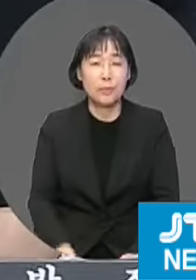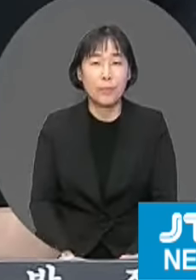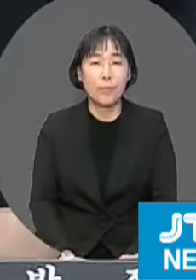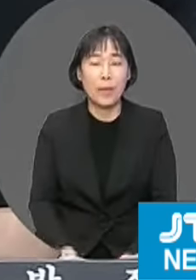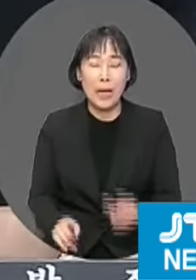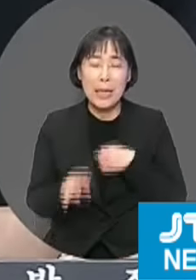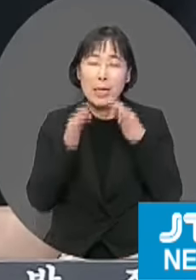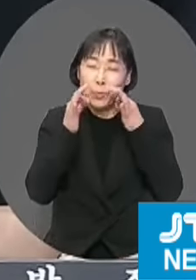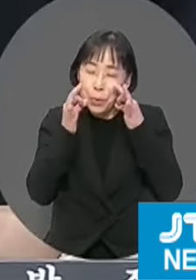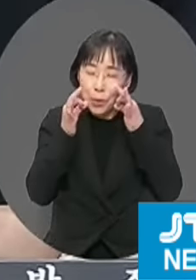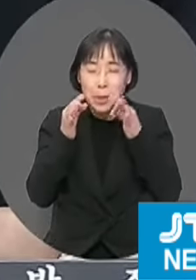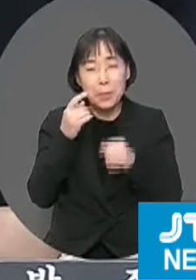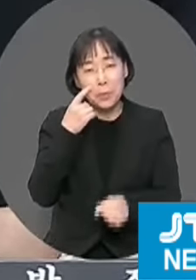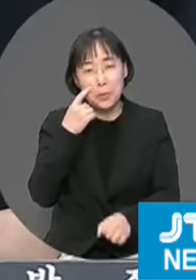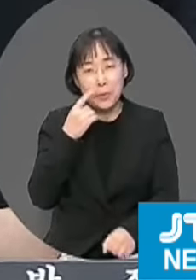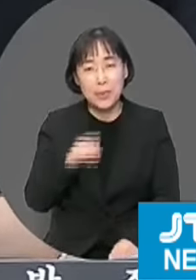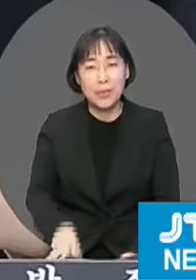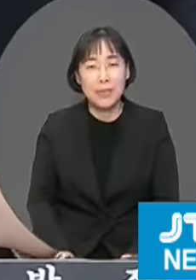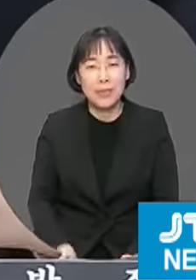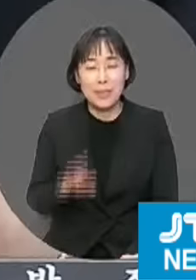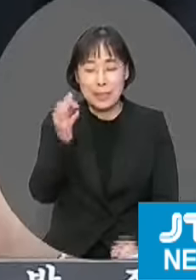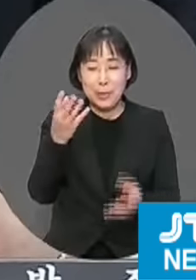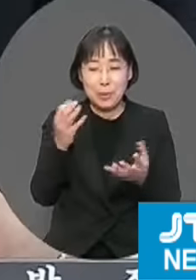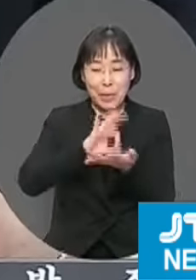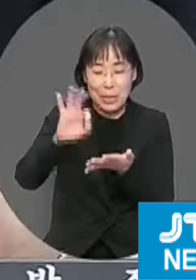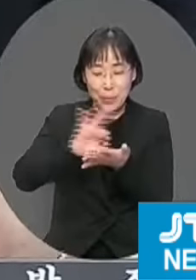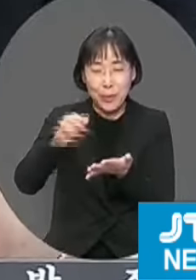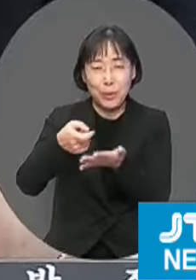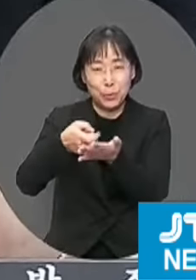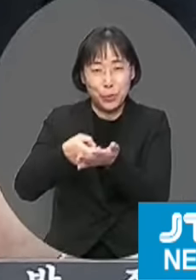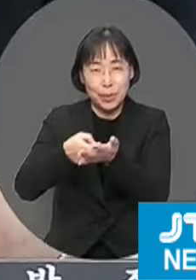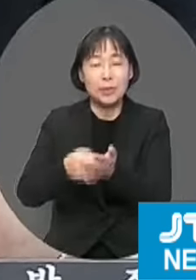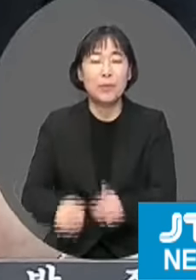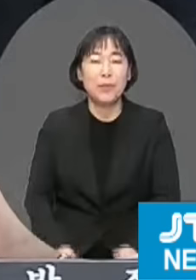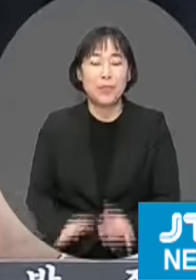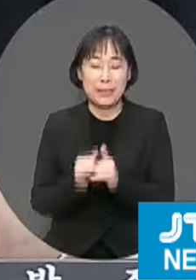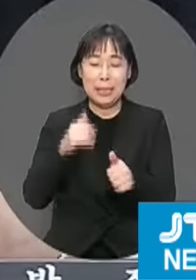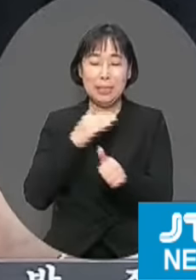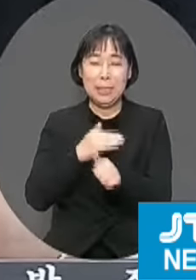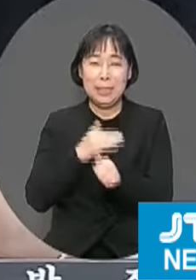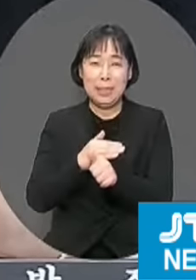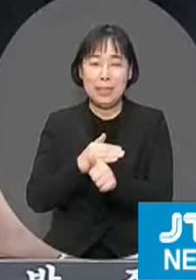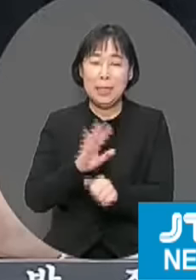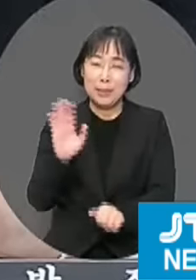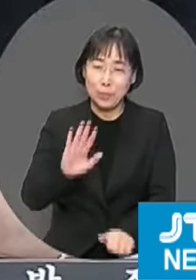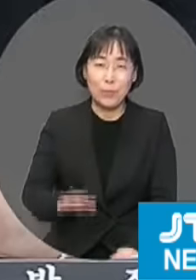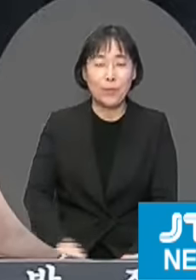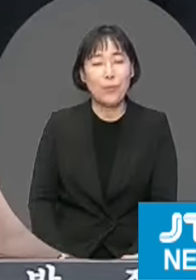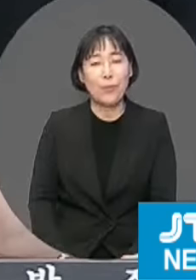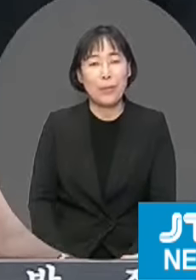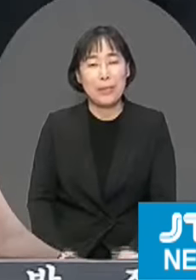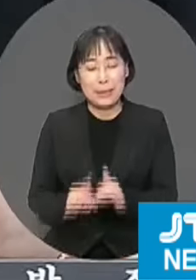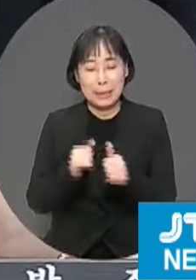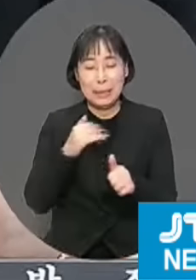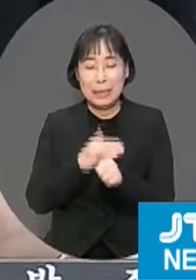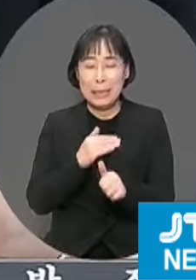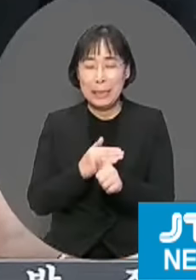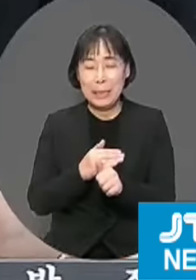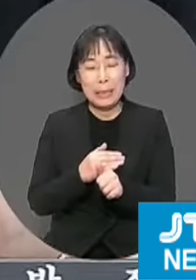그 사람 자르겠다. 그 구조 조정하는 거는 법에 따라 진행해야 되는데 사람 안 자르겠다 그러면 특별 명태를